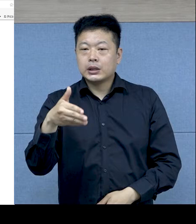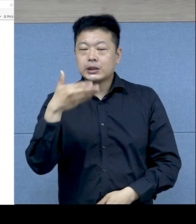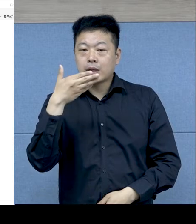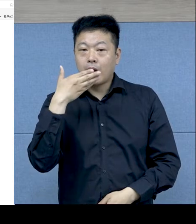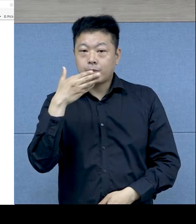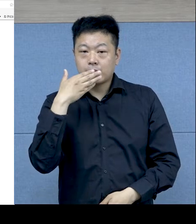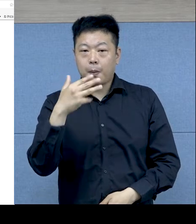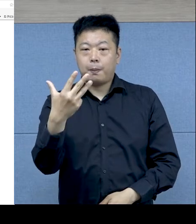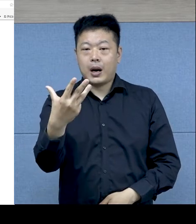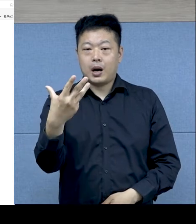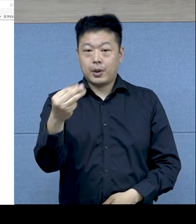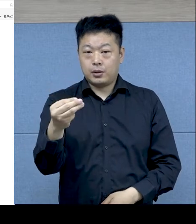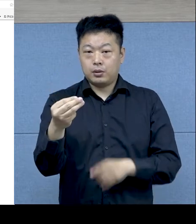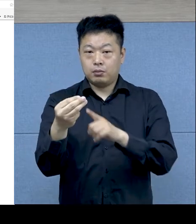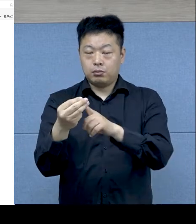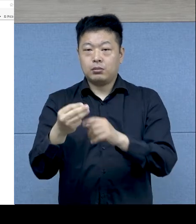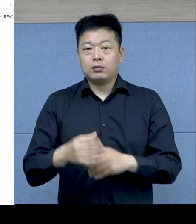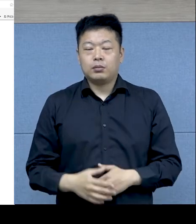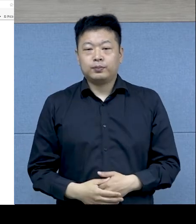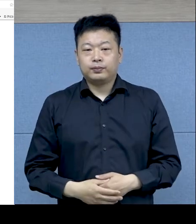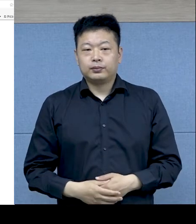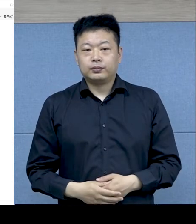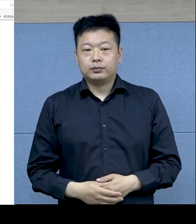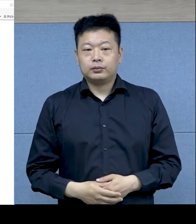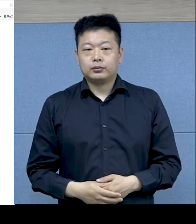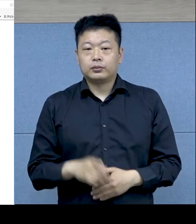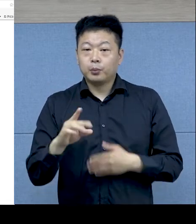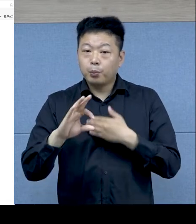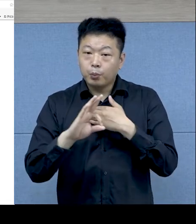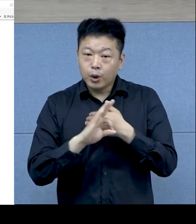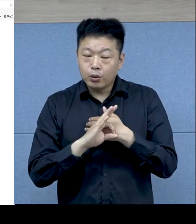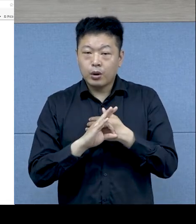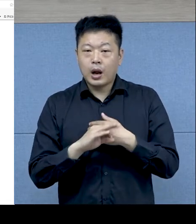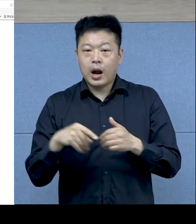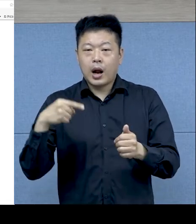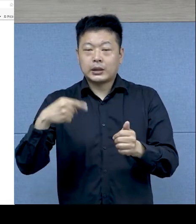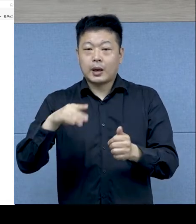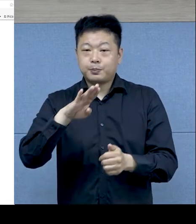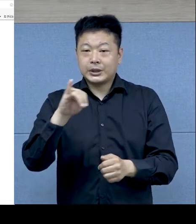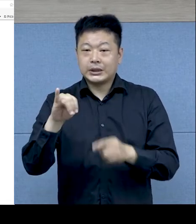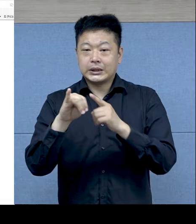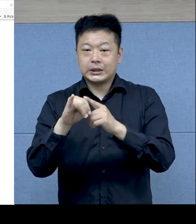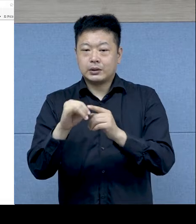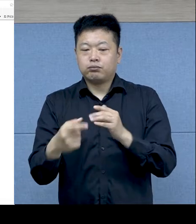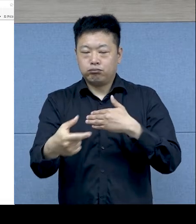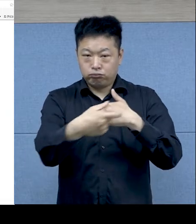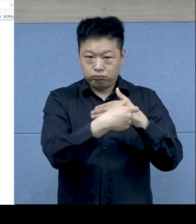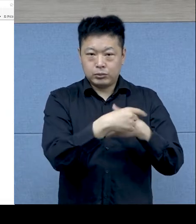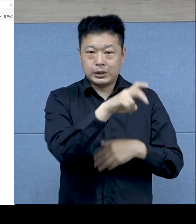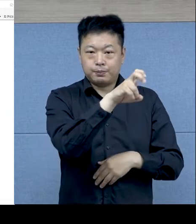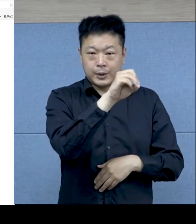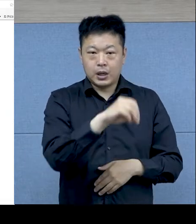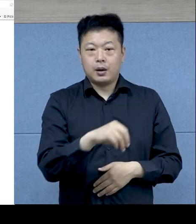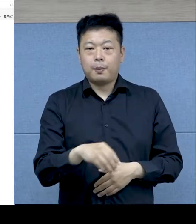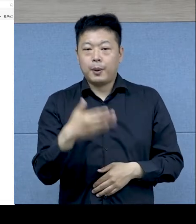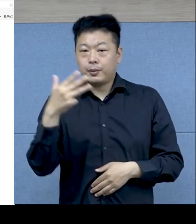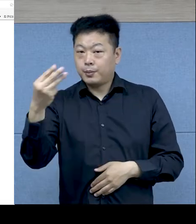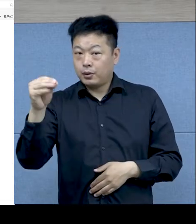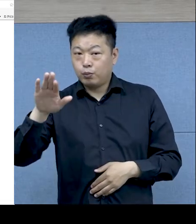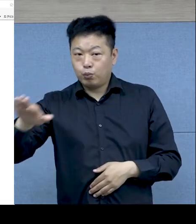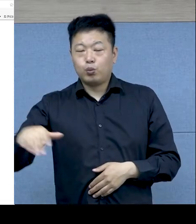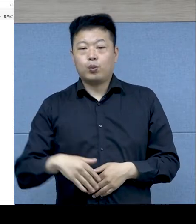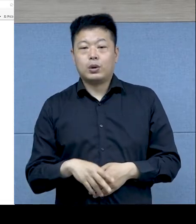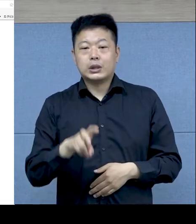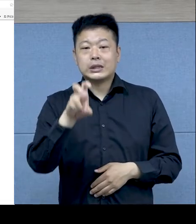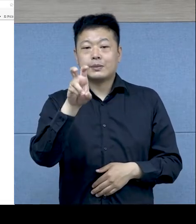원이고 식사비가 8만 원이다. 이런 경우는 강사비를 먼저 기입해 주는데 강사비 및